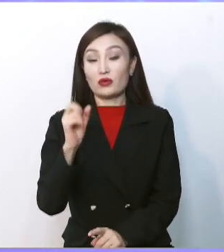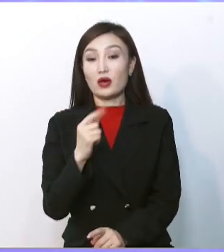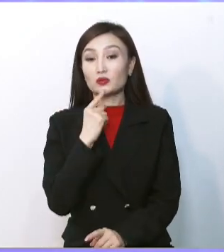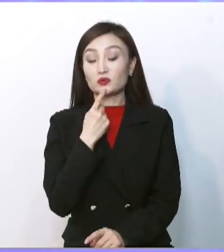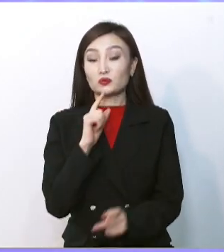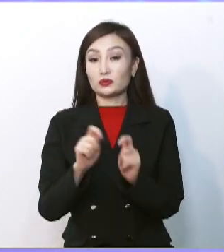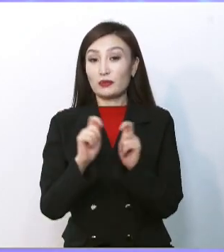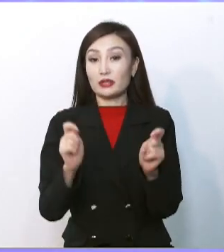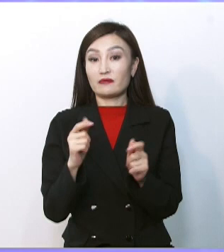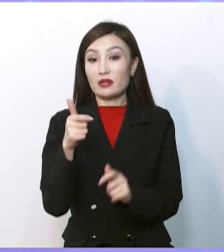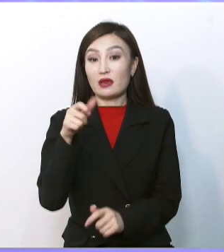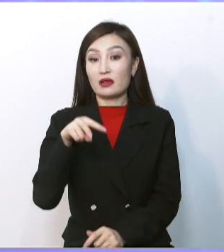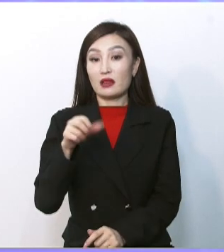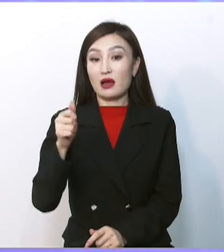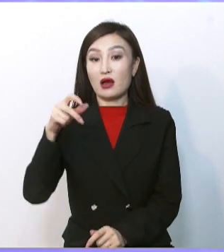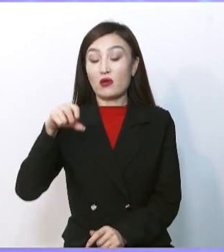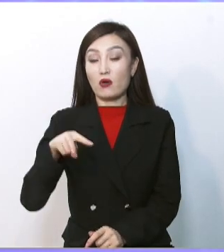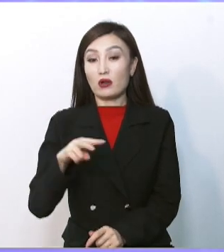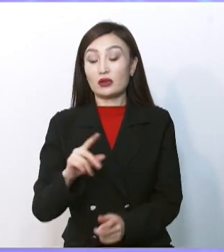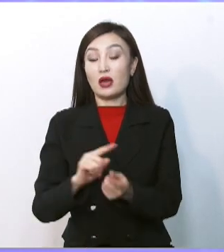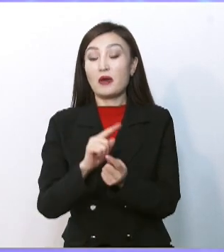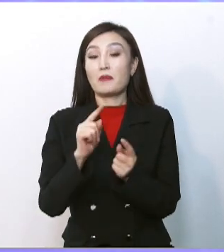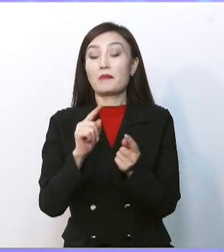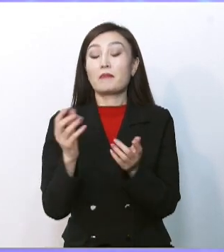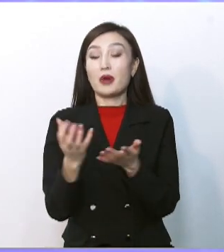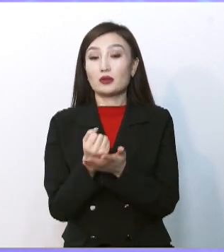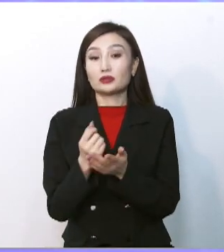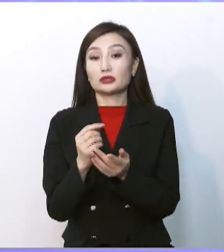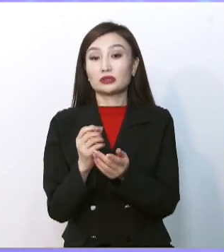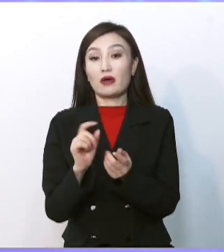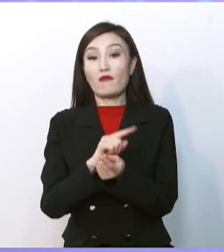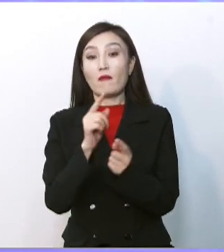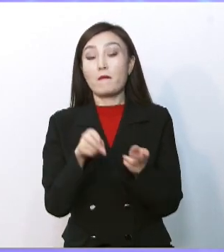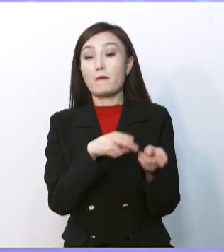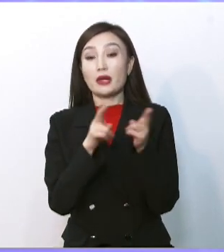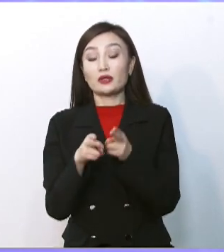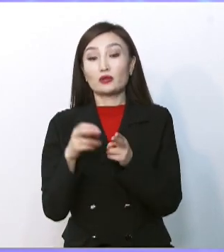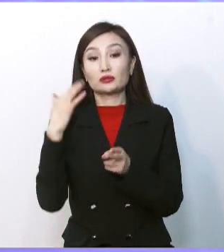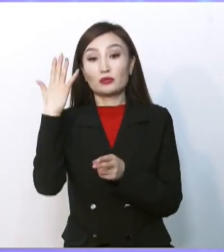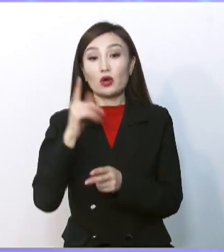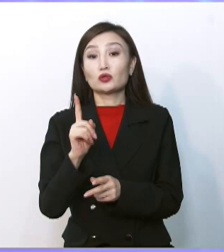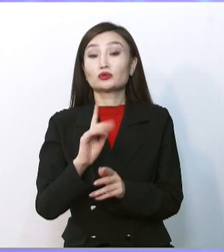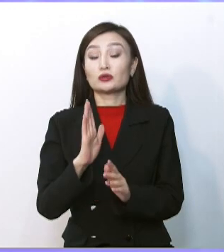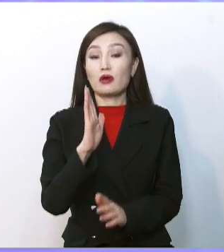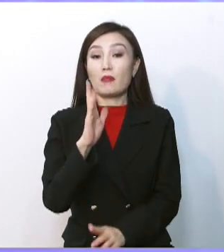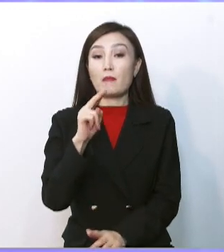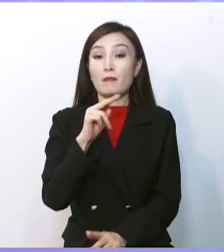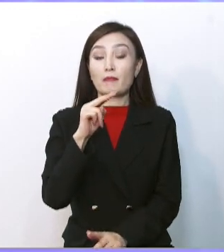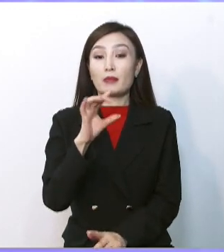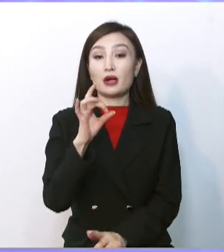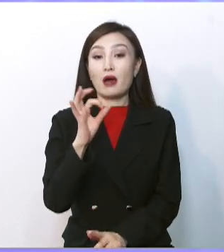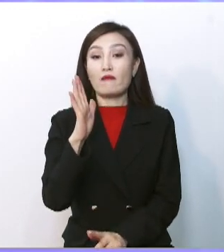глагол? Получится глагол в переносном значении. Что значит «проворонить»? Когда так